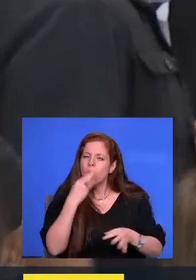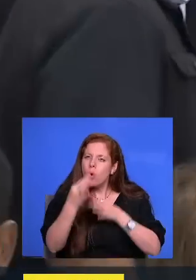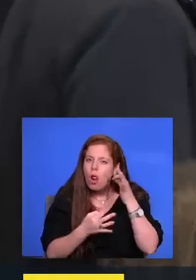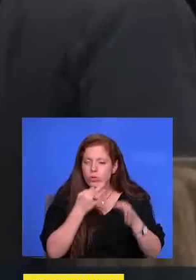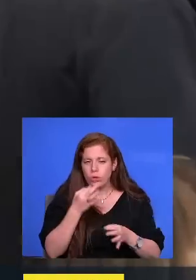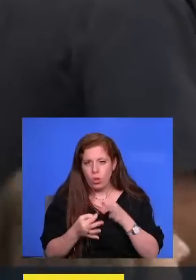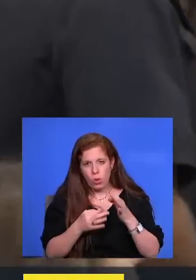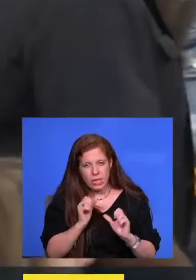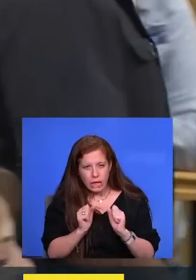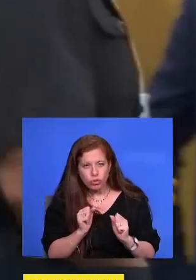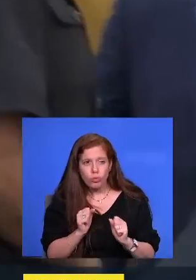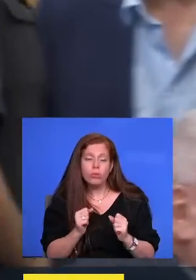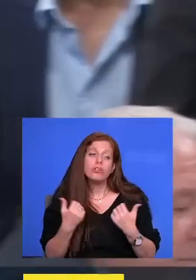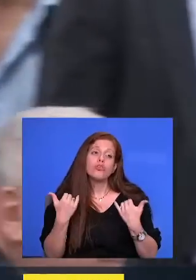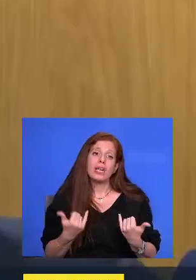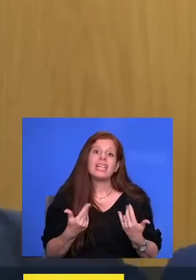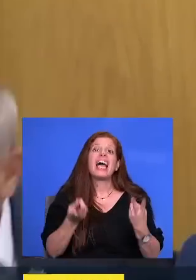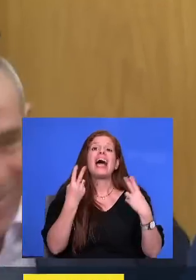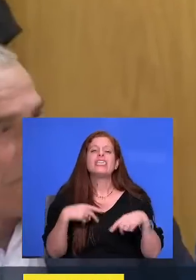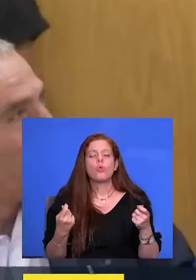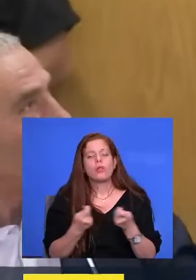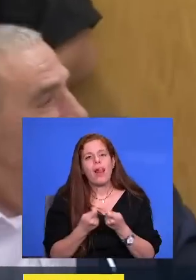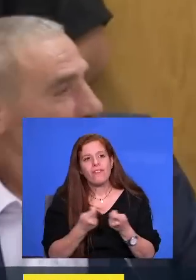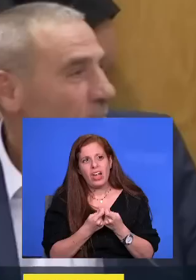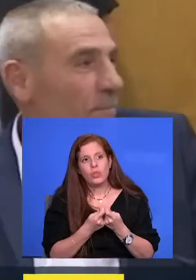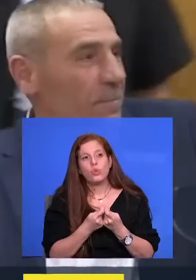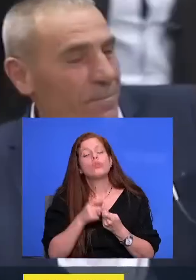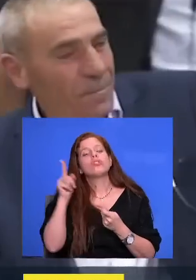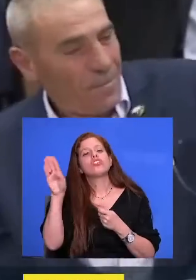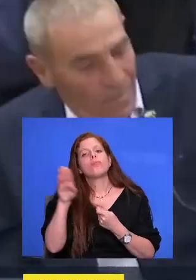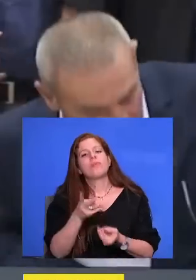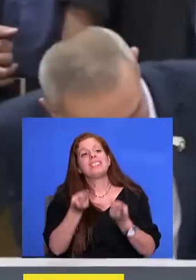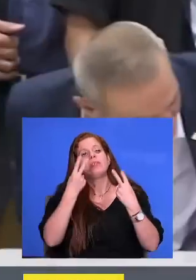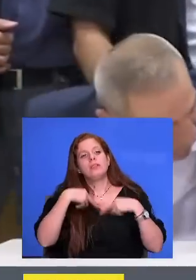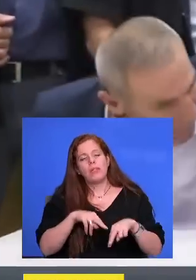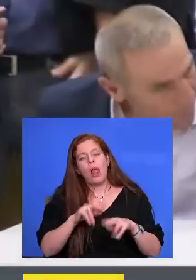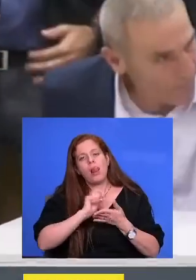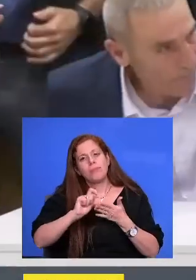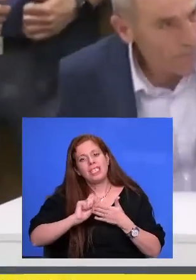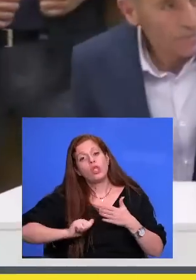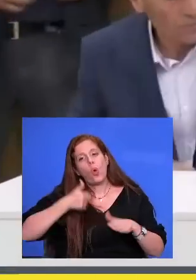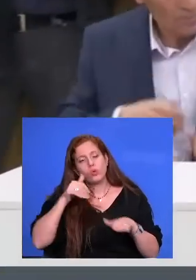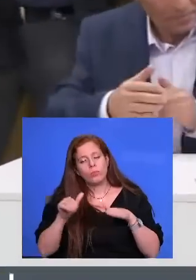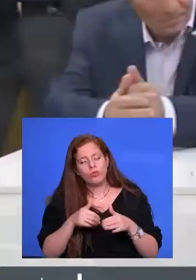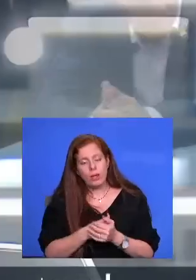הבוערות, שכעת חזרו להיות רלוונטיות עם שובו של נתניהו למשרד ראש הממשלה.